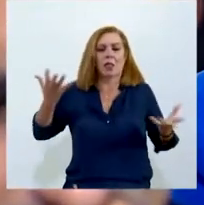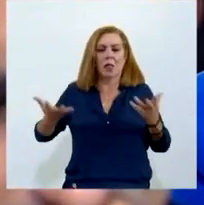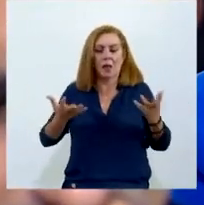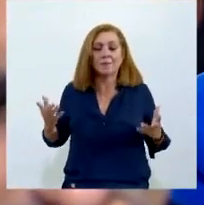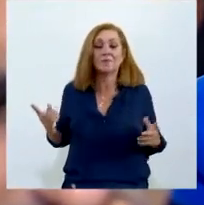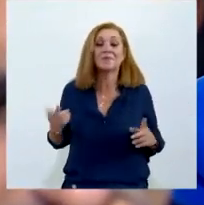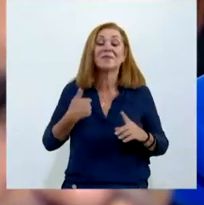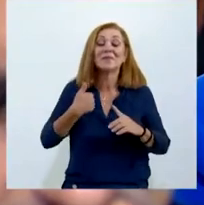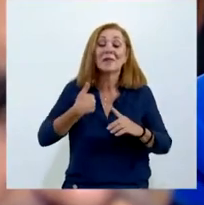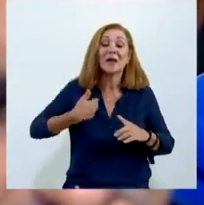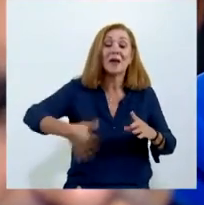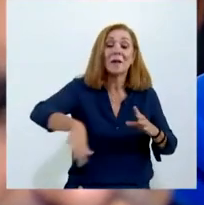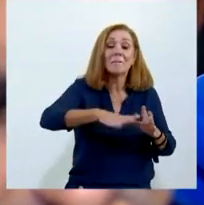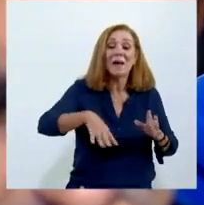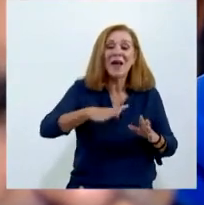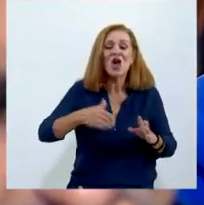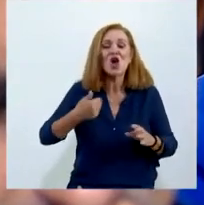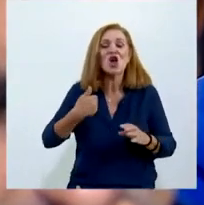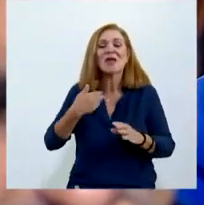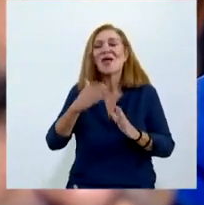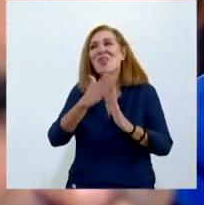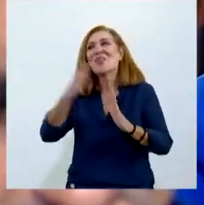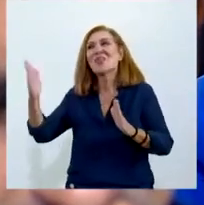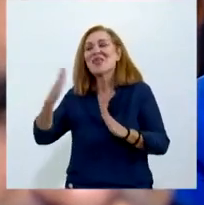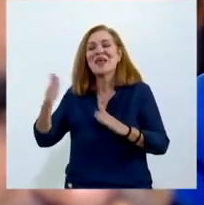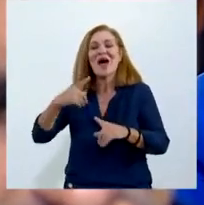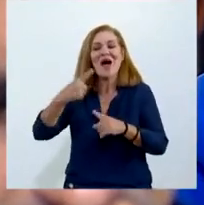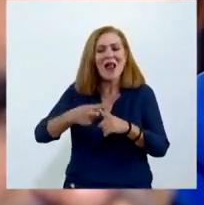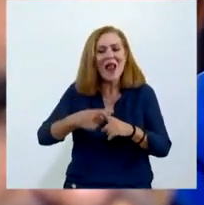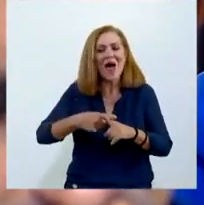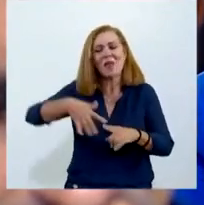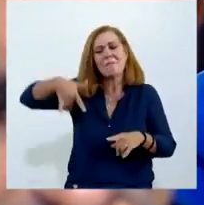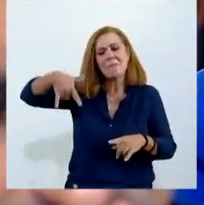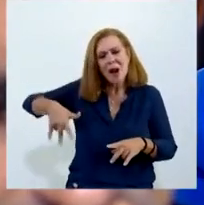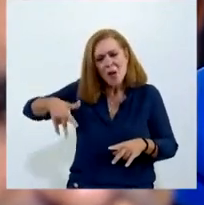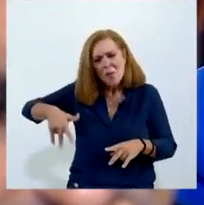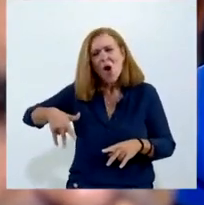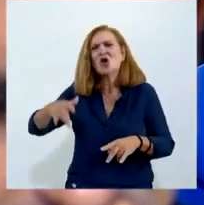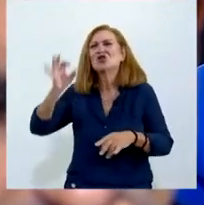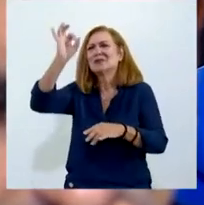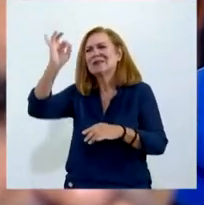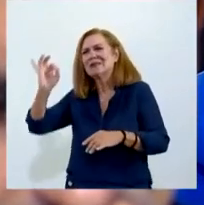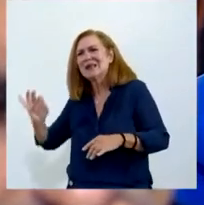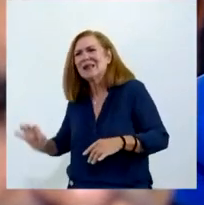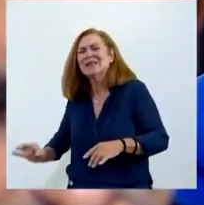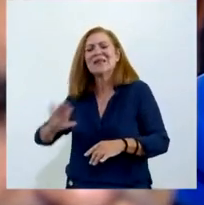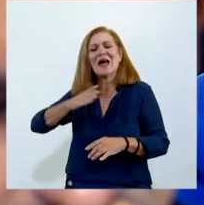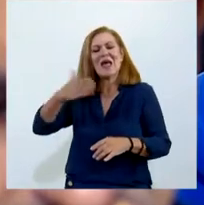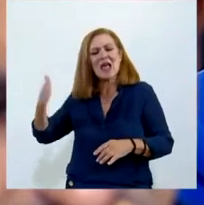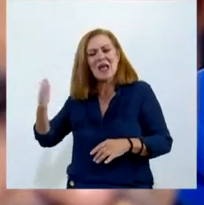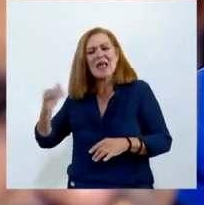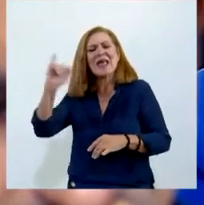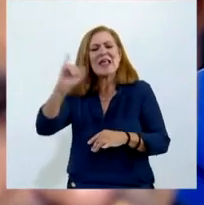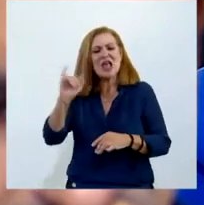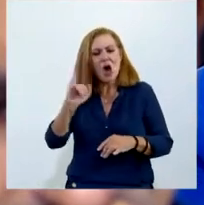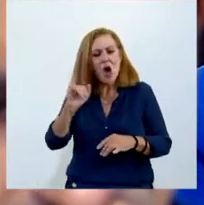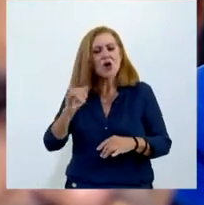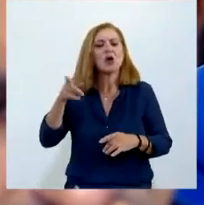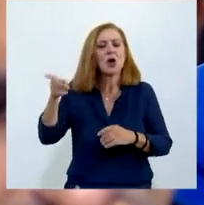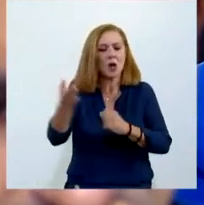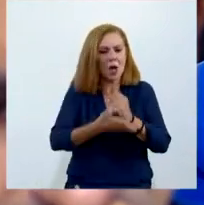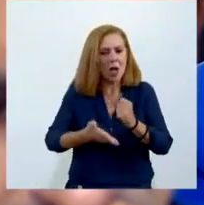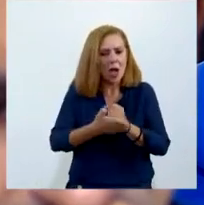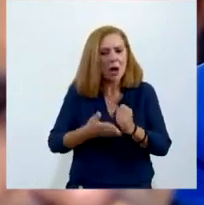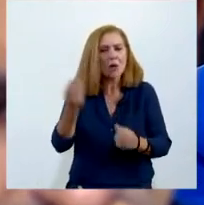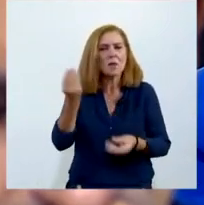περιοχή μας, Ionian TV για Δυτική Ελλάδα, Πελοπόννησο και Ιόνια νησιά. Είναι μεγάλο το πρόβλημα εκεί για την παραγωγή και τους παραγωγούς.